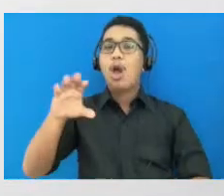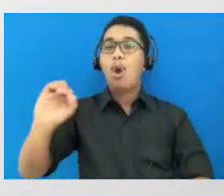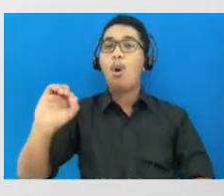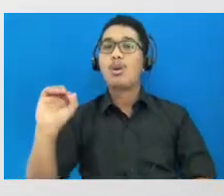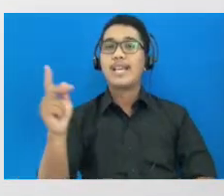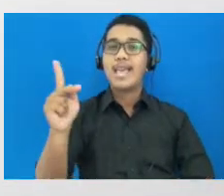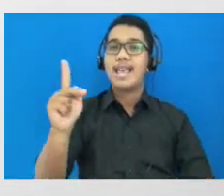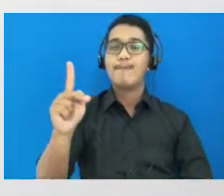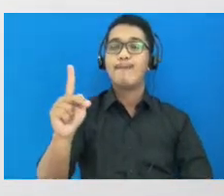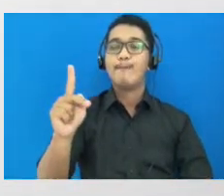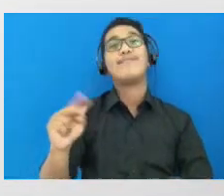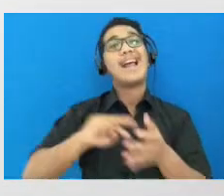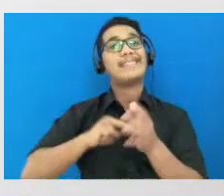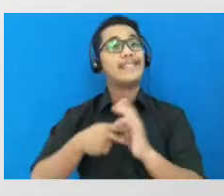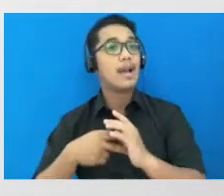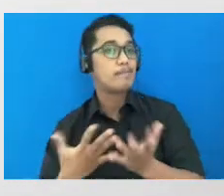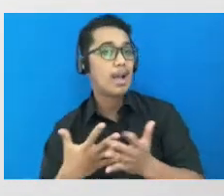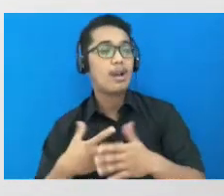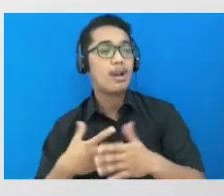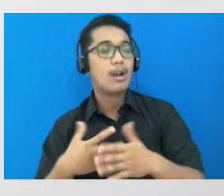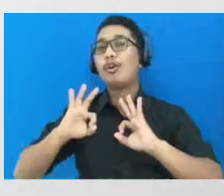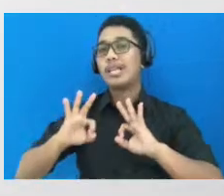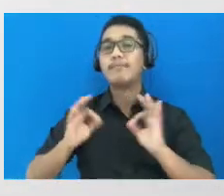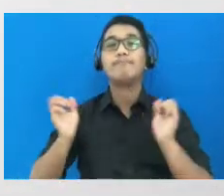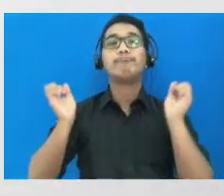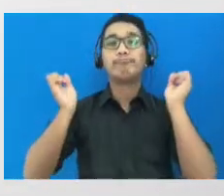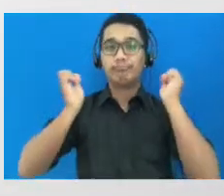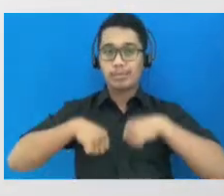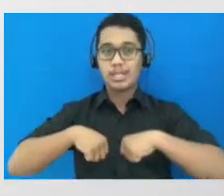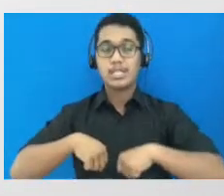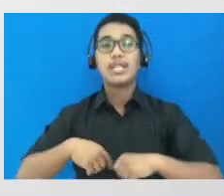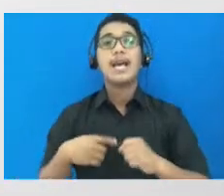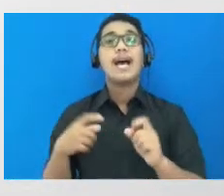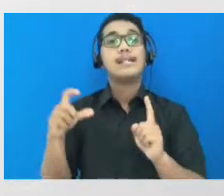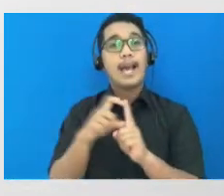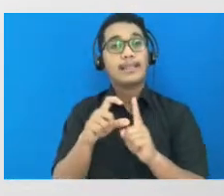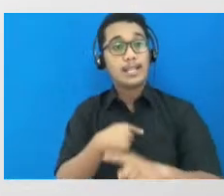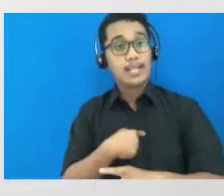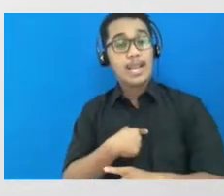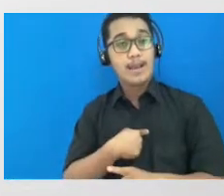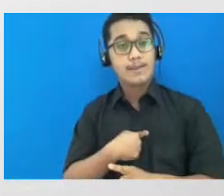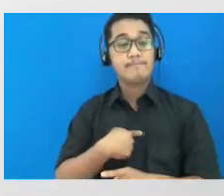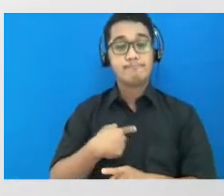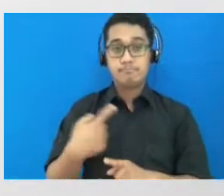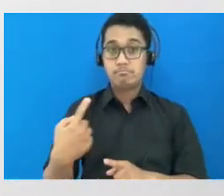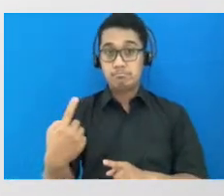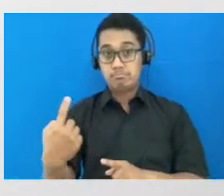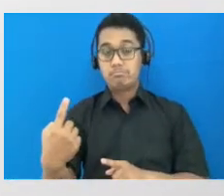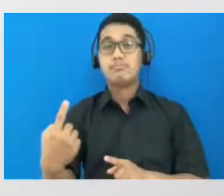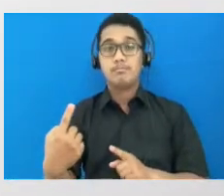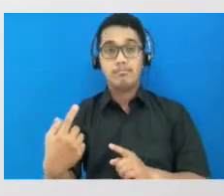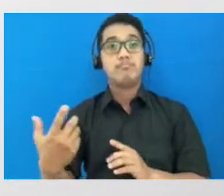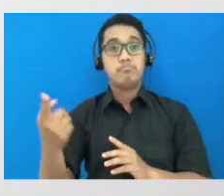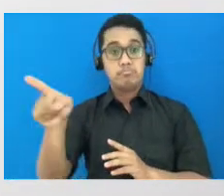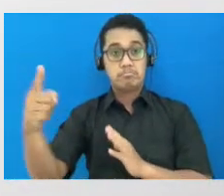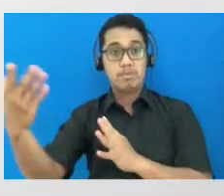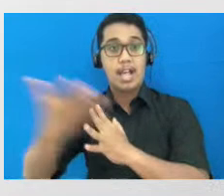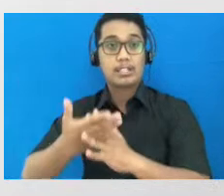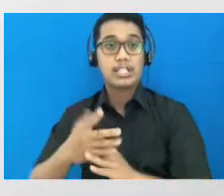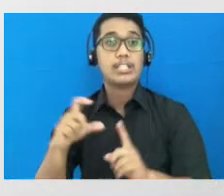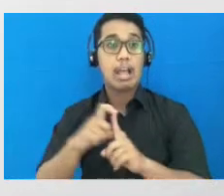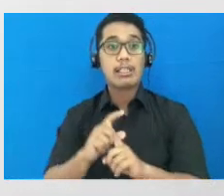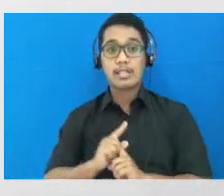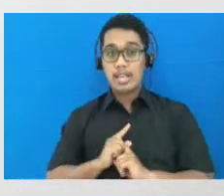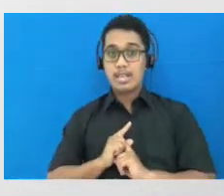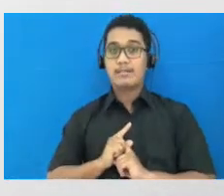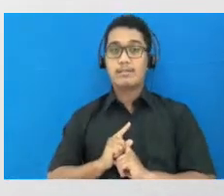saya menyetujui data yang ada di browser saya itu diakses oleh situs mereka dan bisa mereka gunakan. Nah,